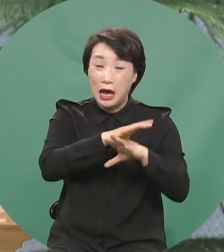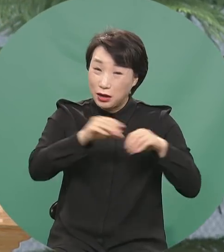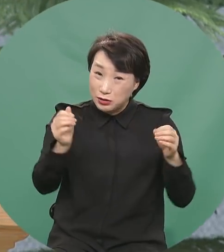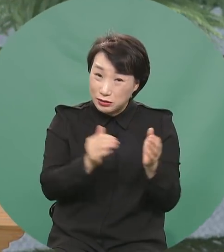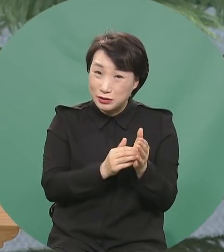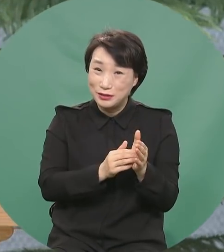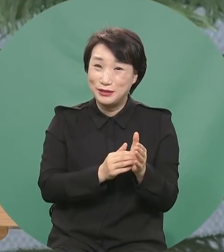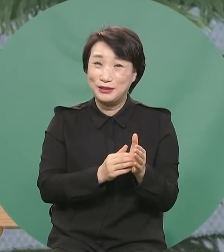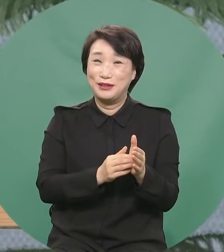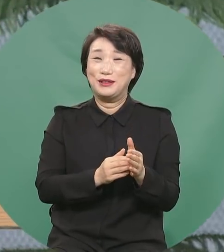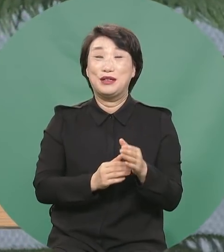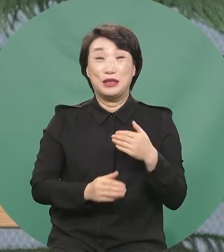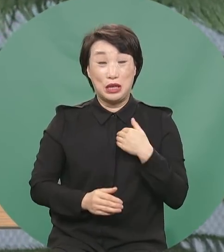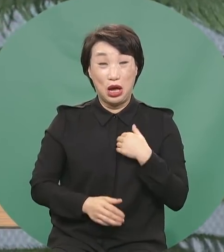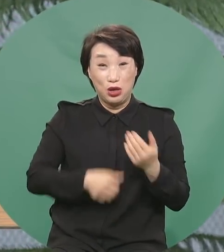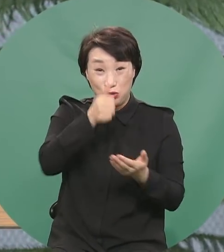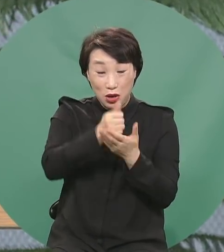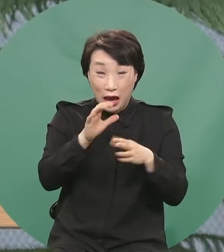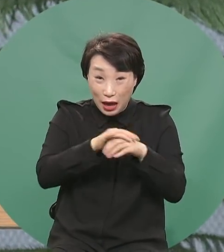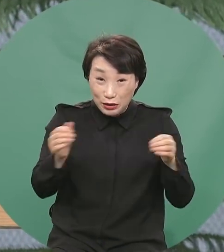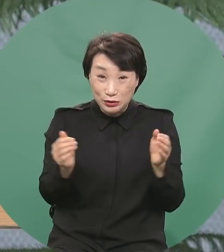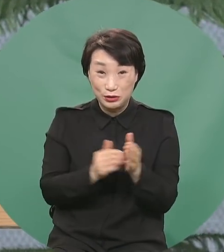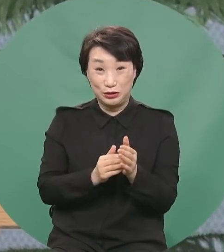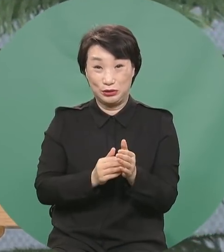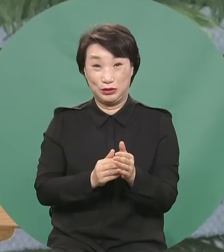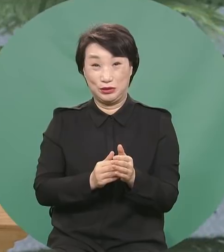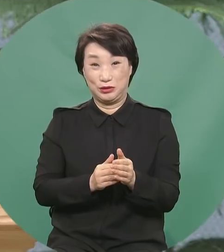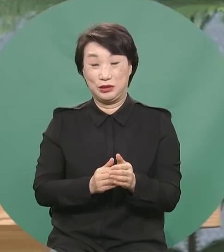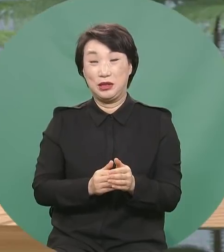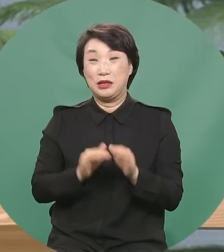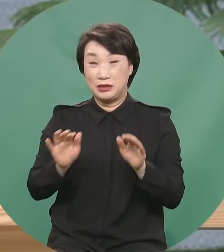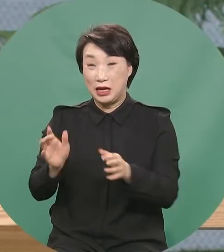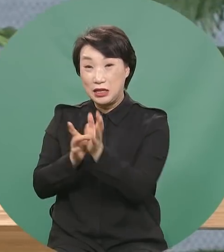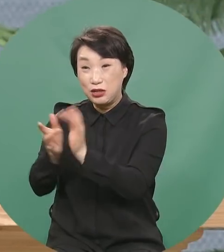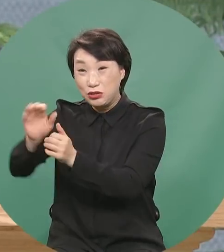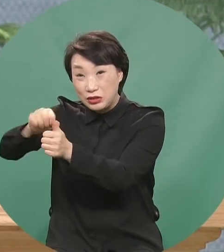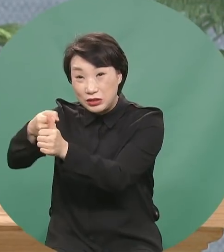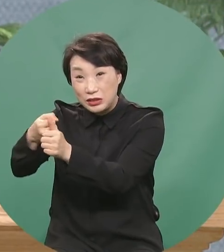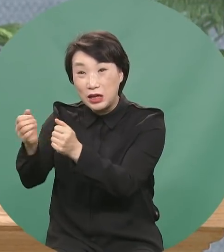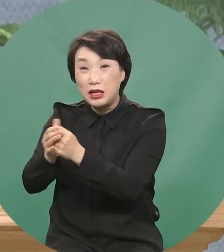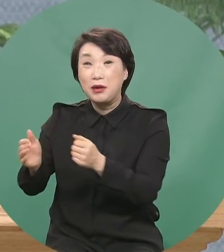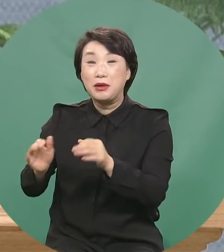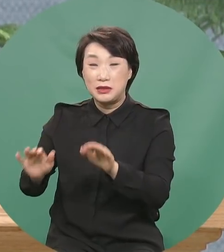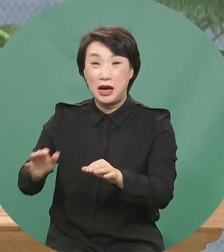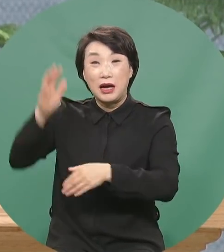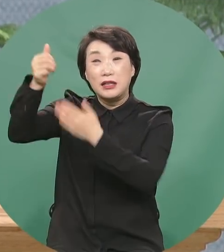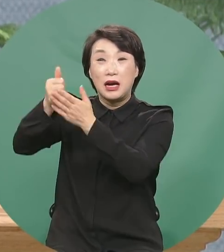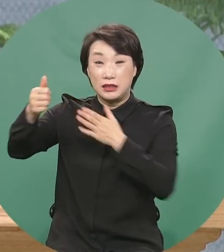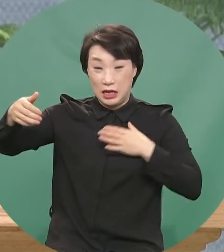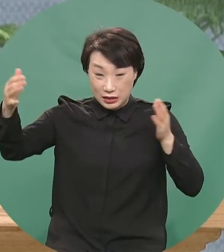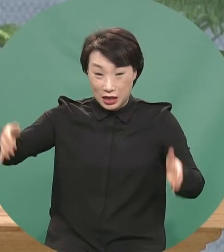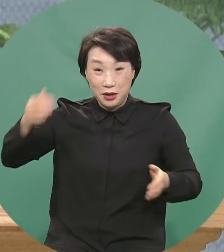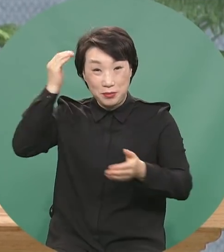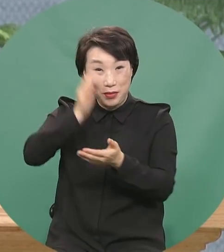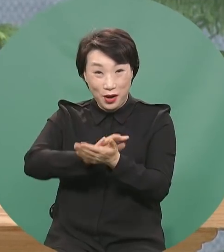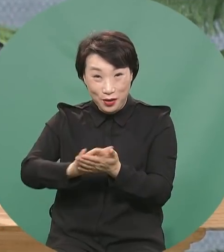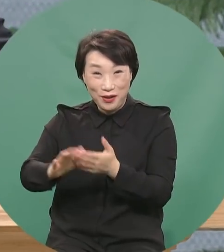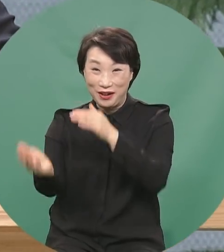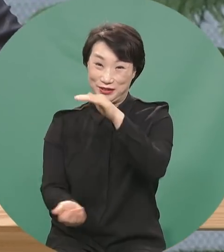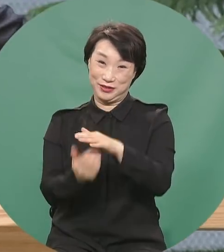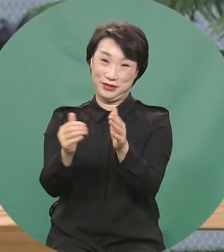버렸다. 내 죄를 해결해 버렸다. 그가 징계를 받음으로 하나님과 나와 평화가